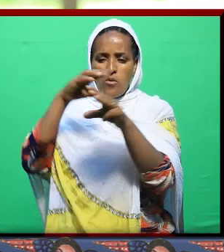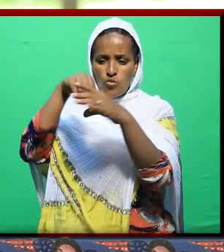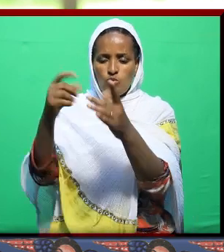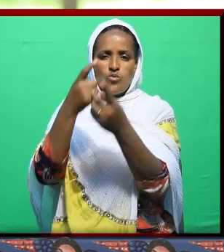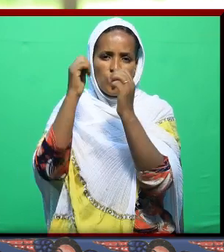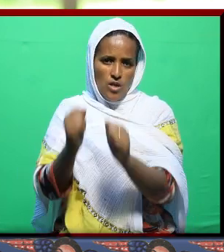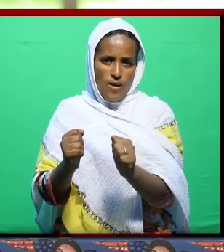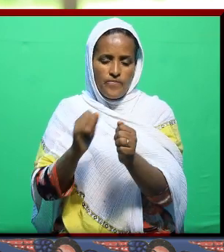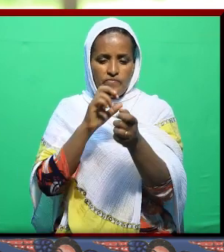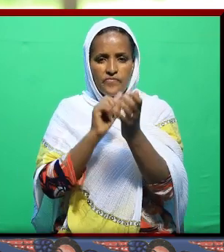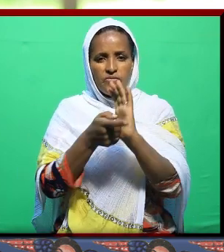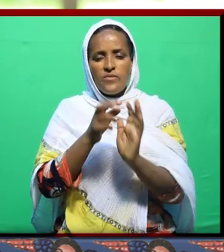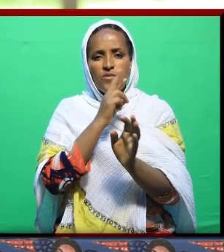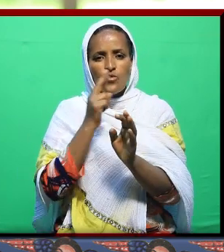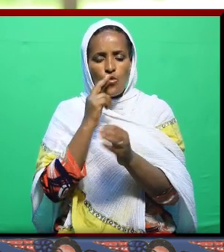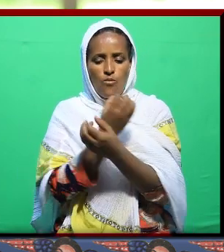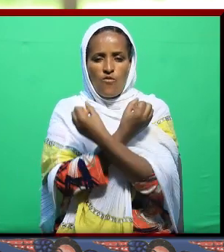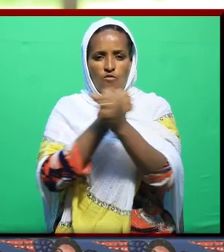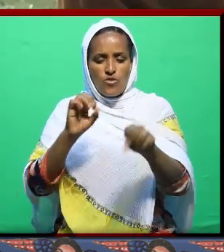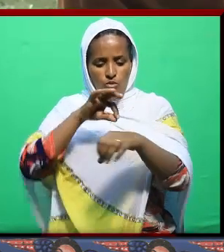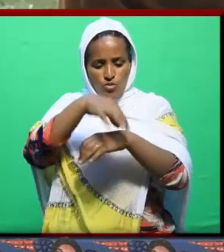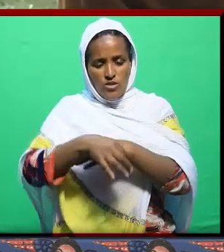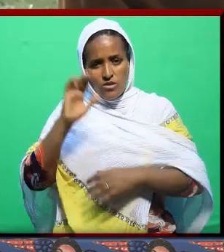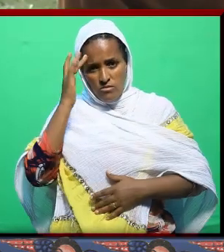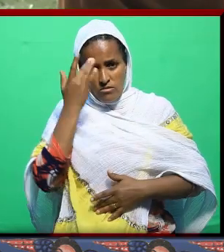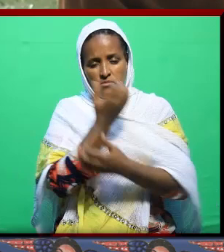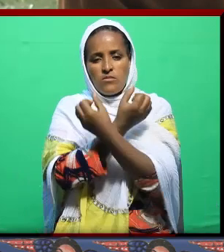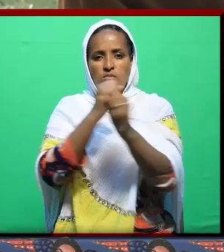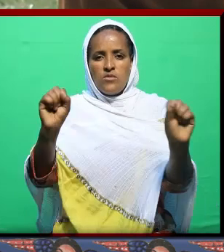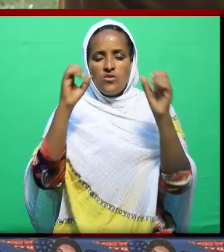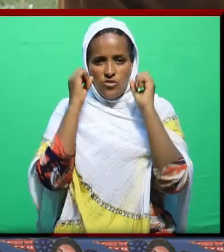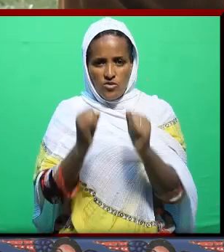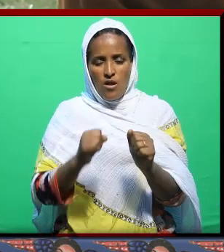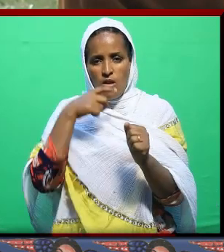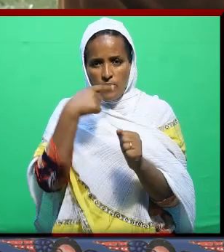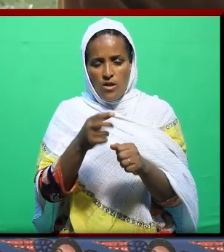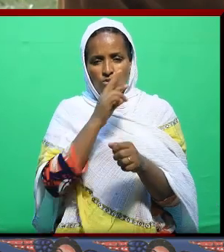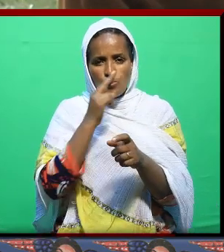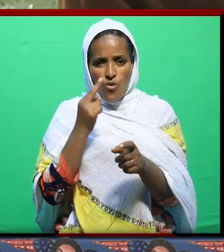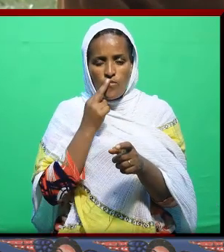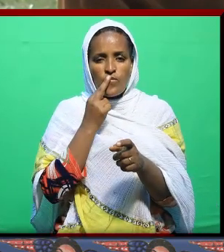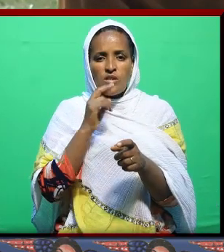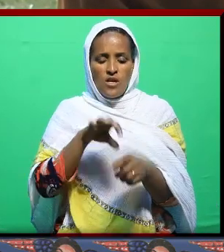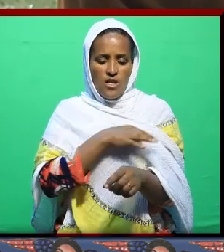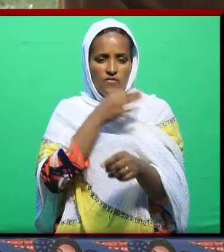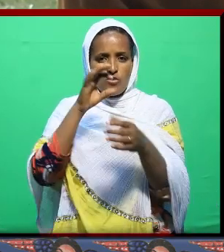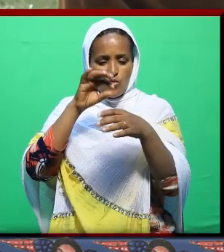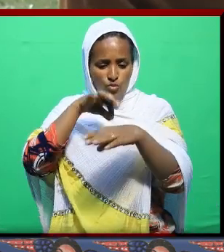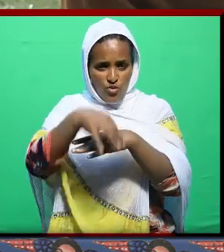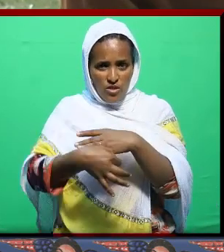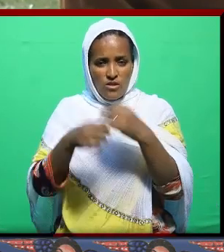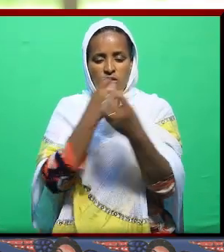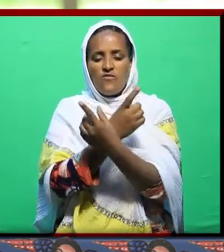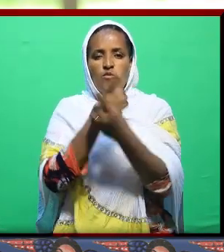ሊሆን ይችላል። አሁን ለምሳሌ ጾም ትፍየጉስ ቁስለ ነፍስ ወትሜሄሮም ለወራዙ ጽሙና፣ ጾም የነፍስ